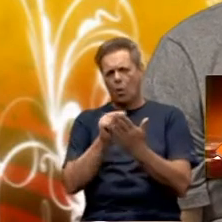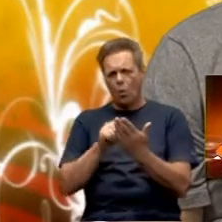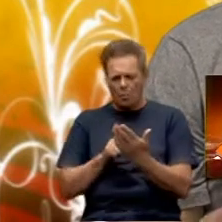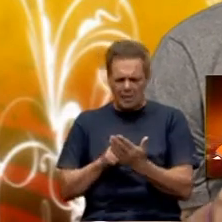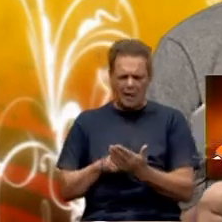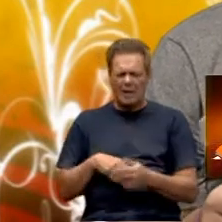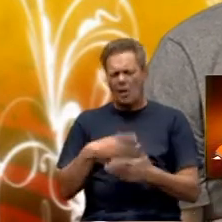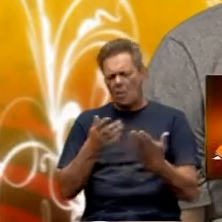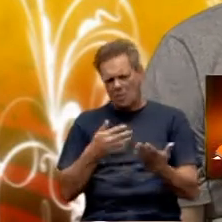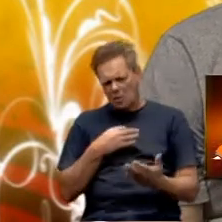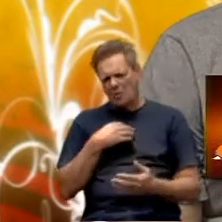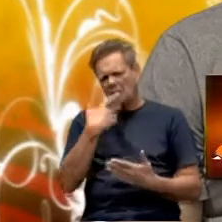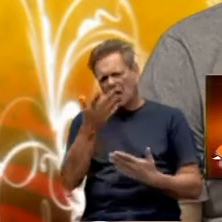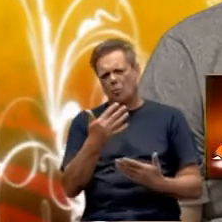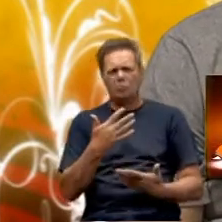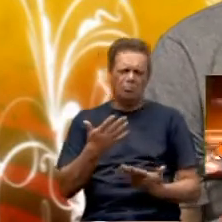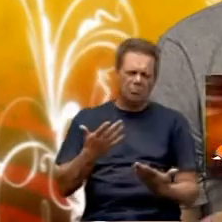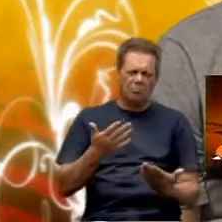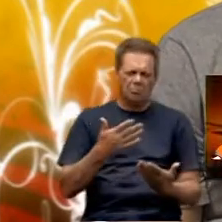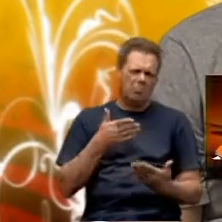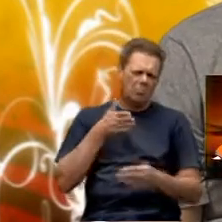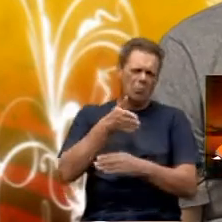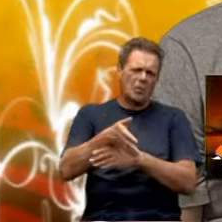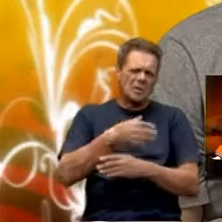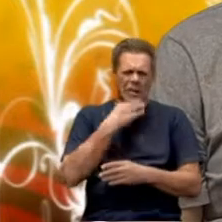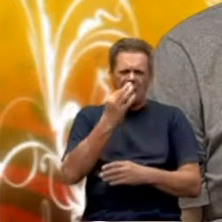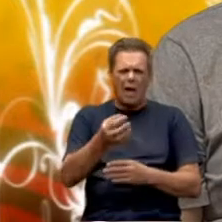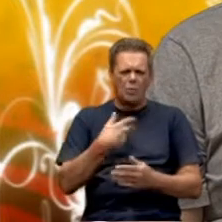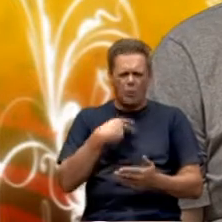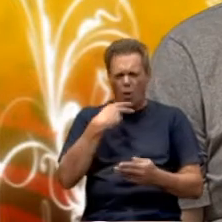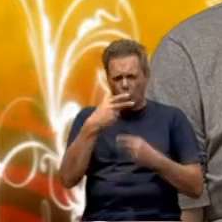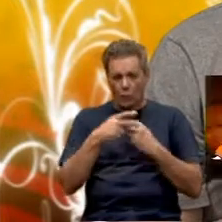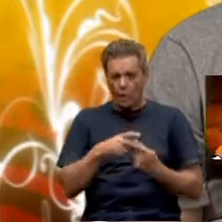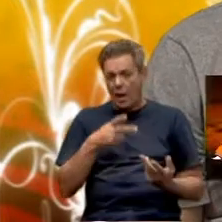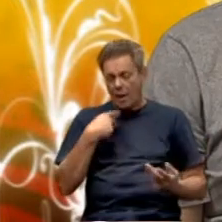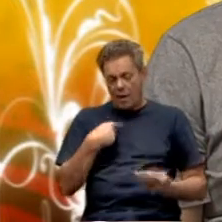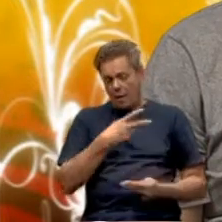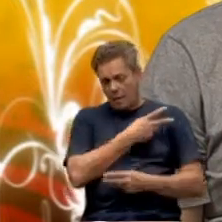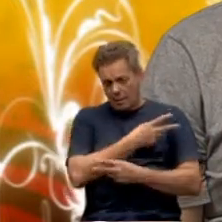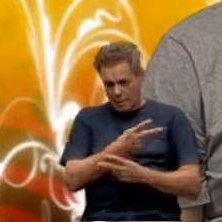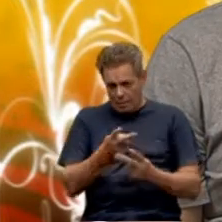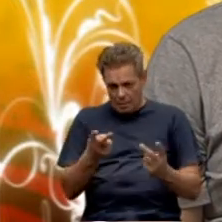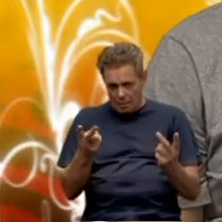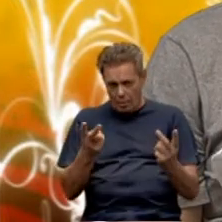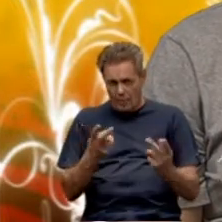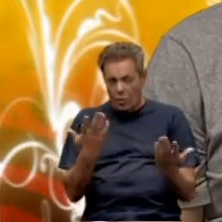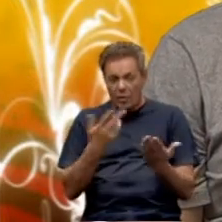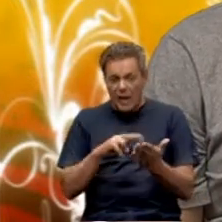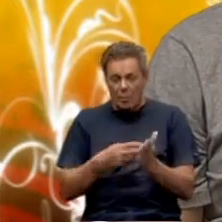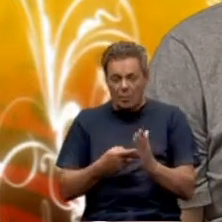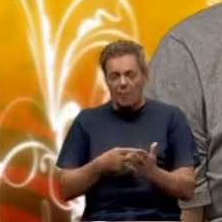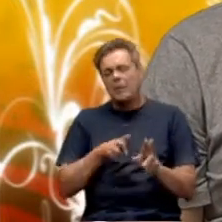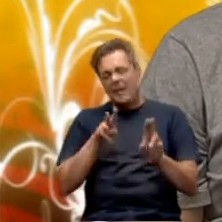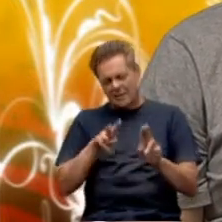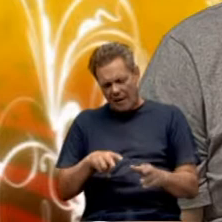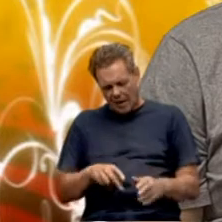neka pitanja, odgovore da daju i na temelju tih proučenih odgovora je vidio gdje je problem i da zbilja